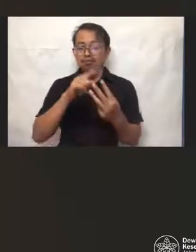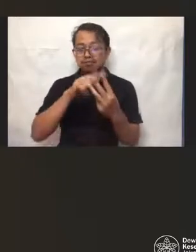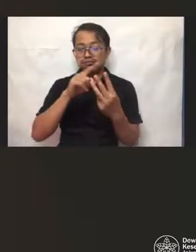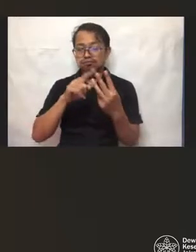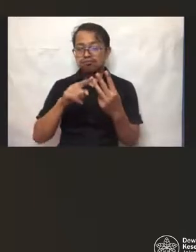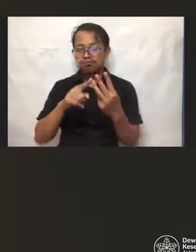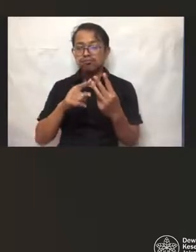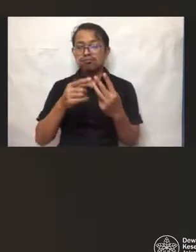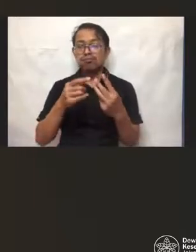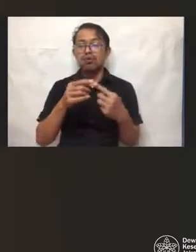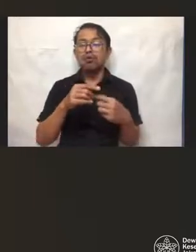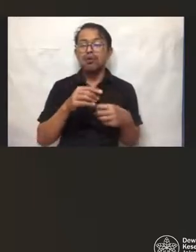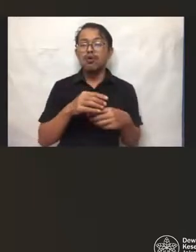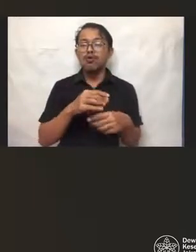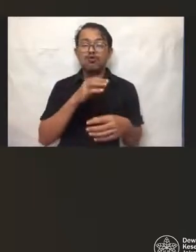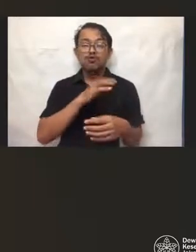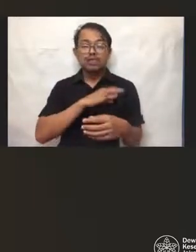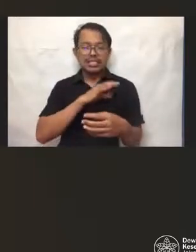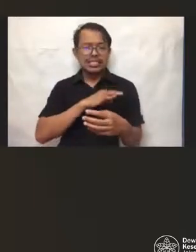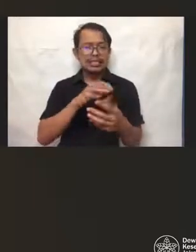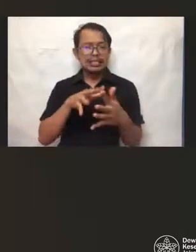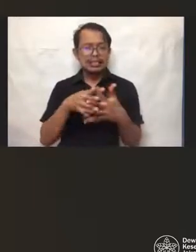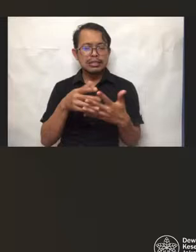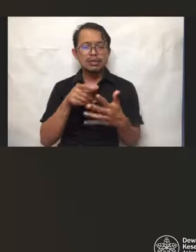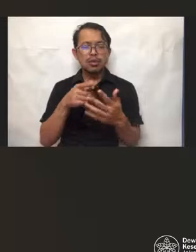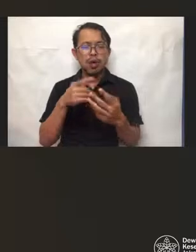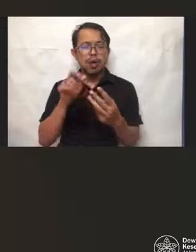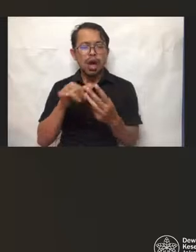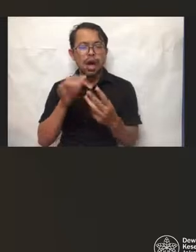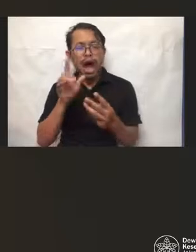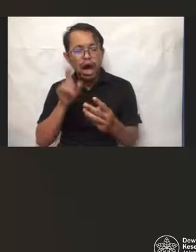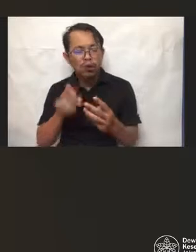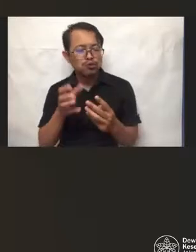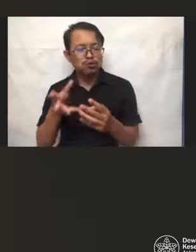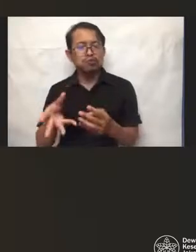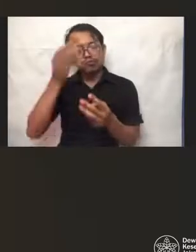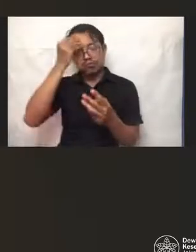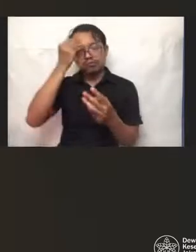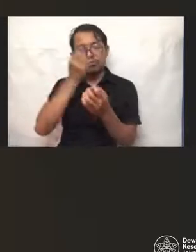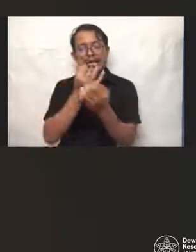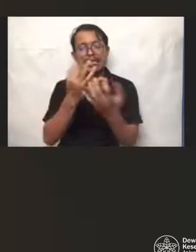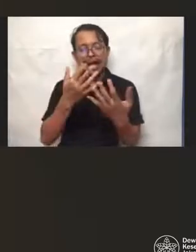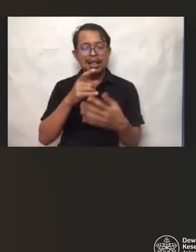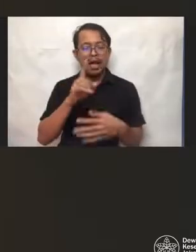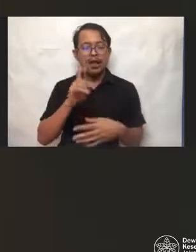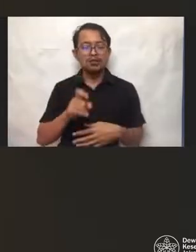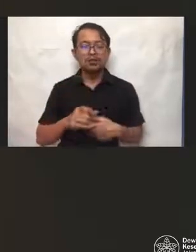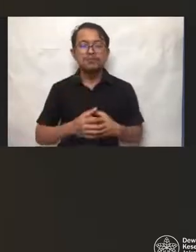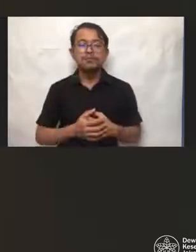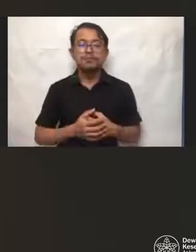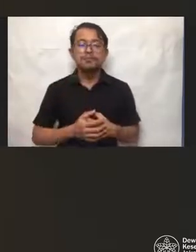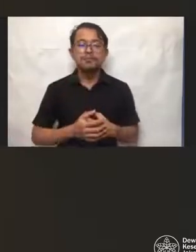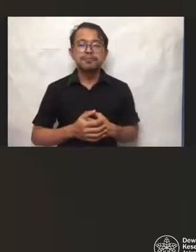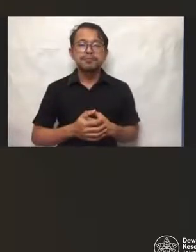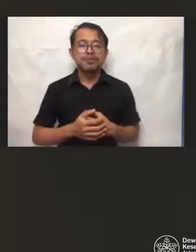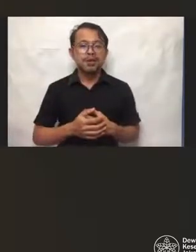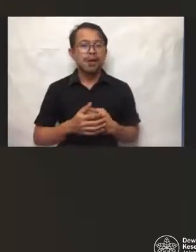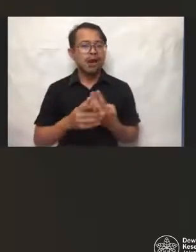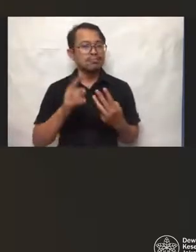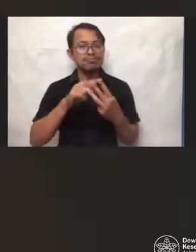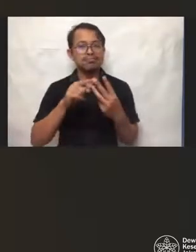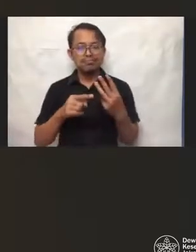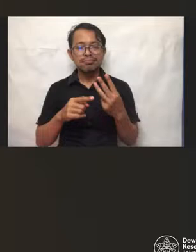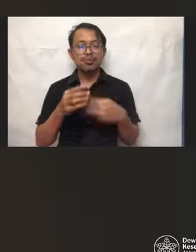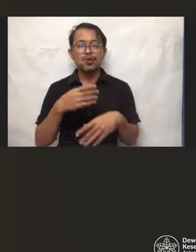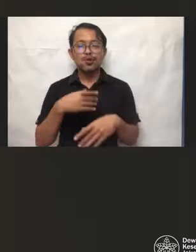fungsi transendensi itu harus menguat ya dalam masyarakat kita. itulah pesan penting ya, salah